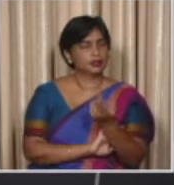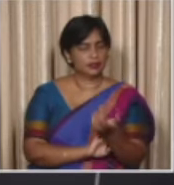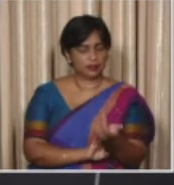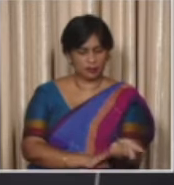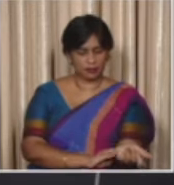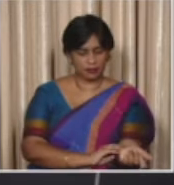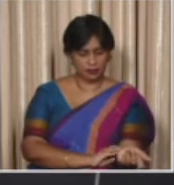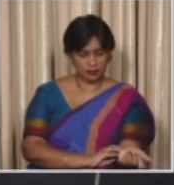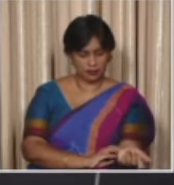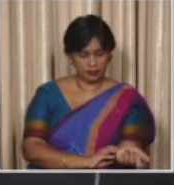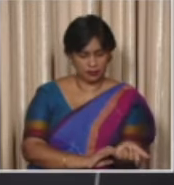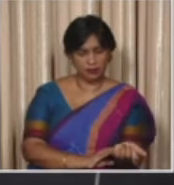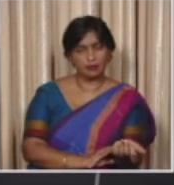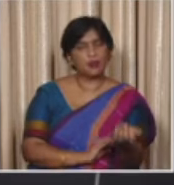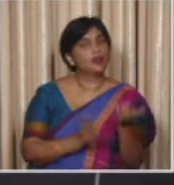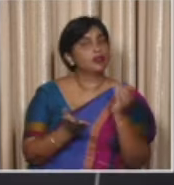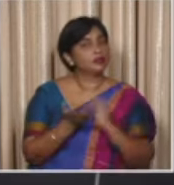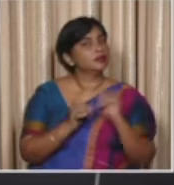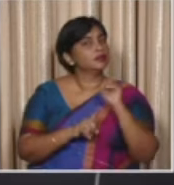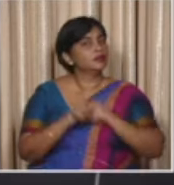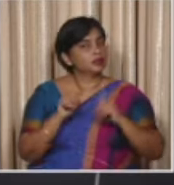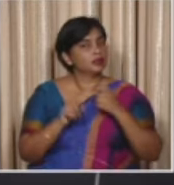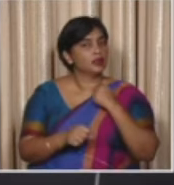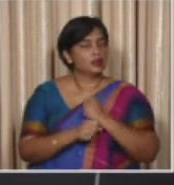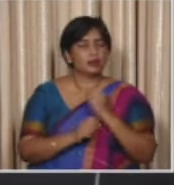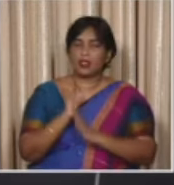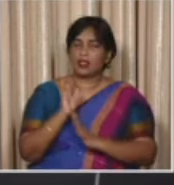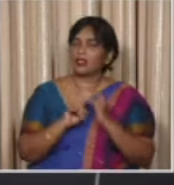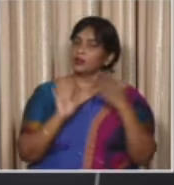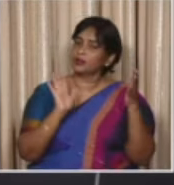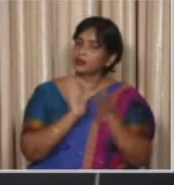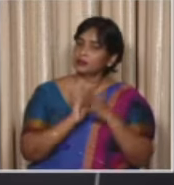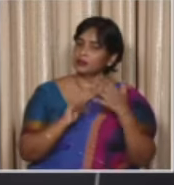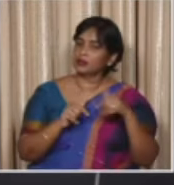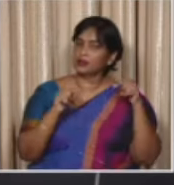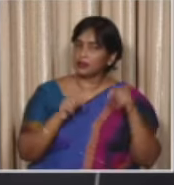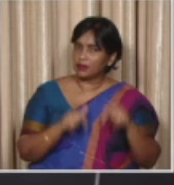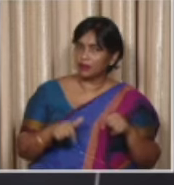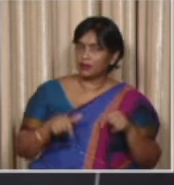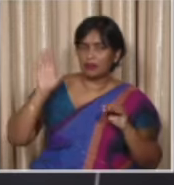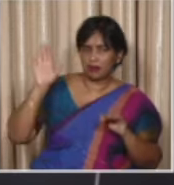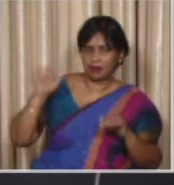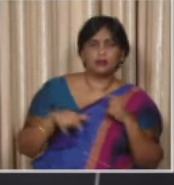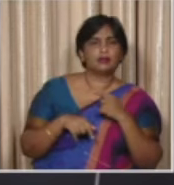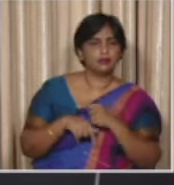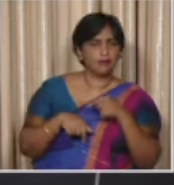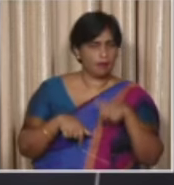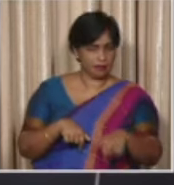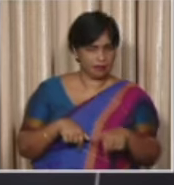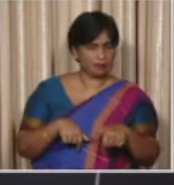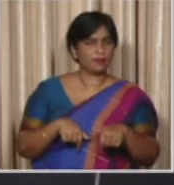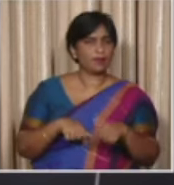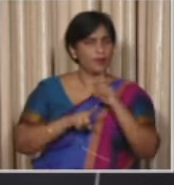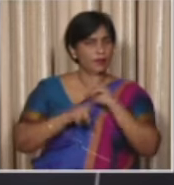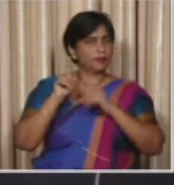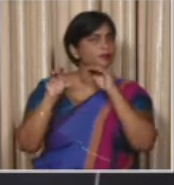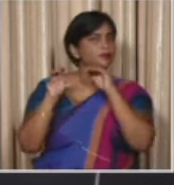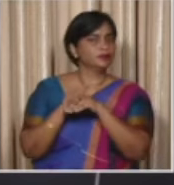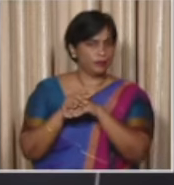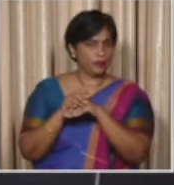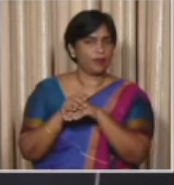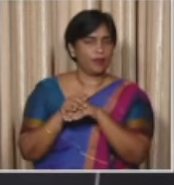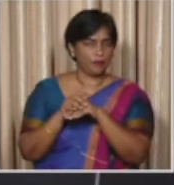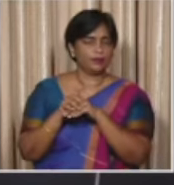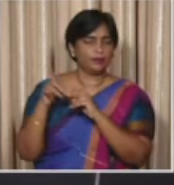විට නැවත සාකච්ඡාවක් අපේ රාජ්‍ය අමාත්‍යතුමත් එක්ක කළා. දැන් එතුමා අද නැත්තේ. එතුමා මේ වෙලාවෙත් ඒ සාකච්ඡාව සඳහා දැන්